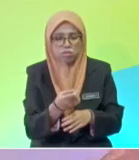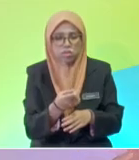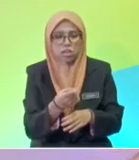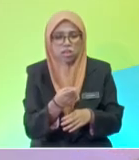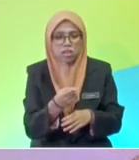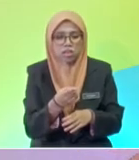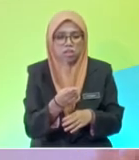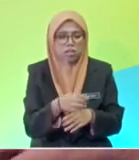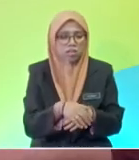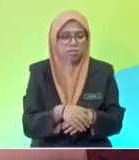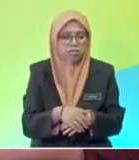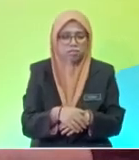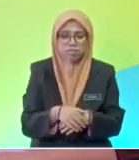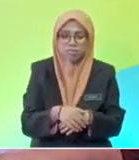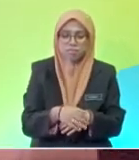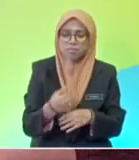aduh